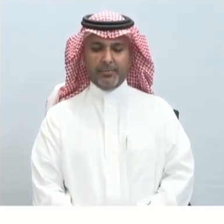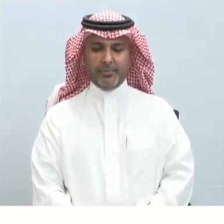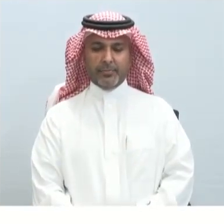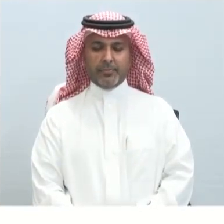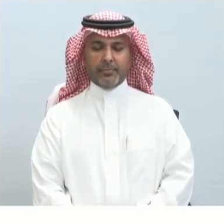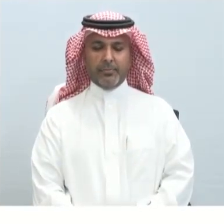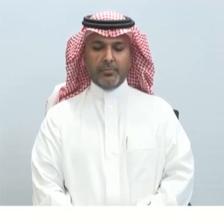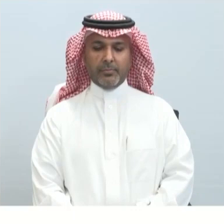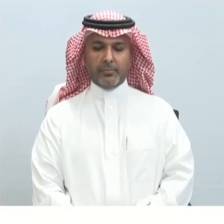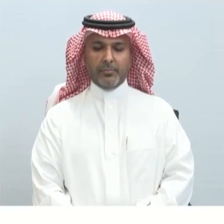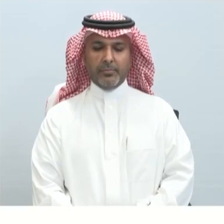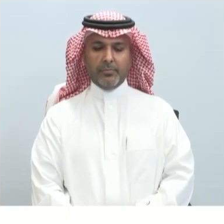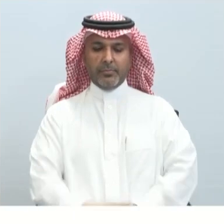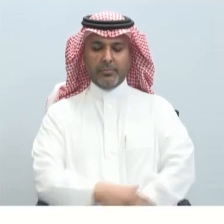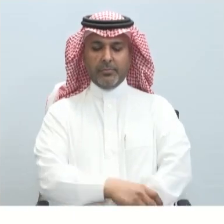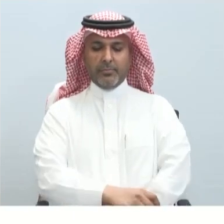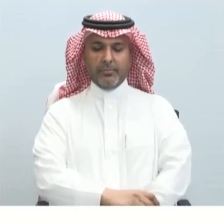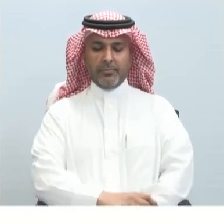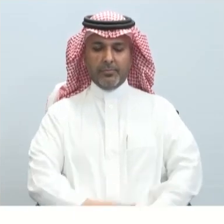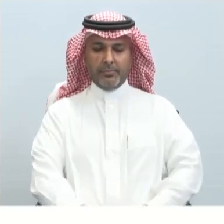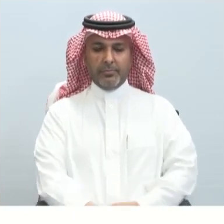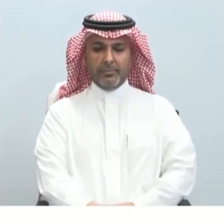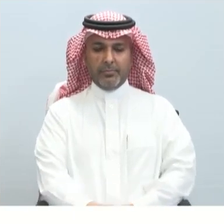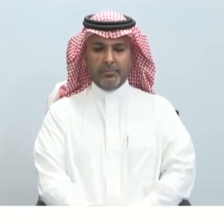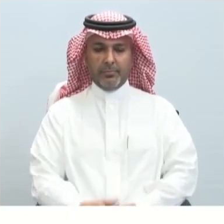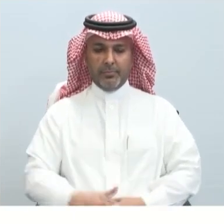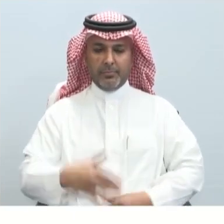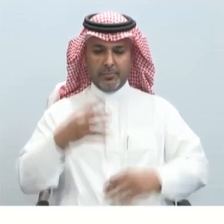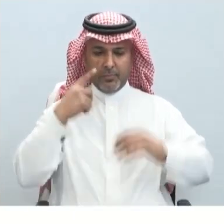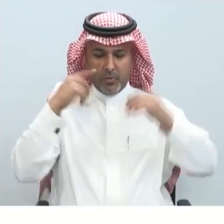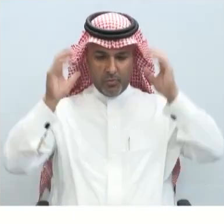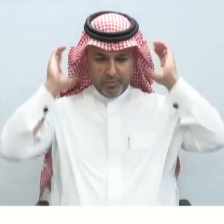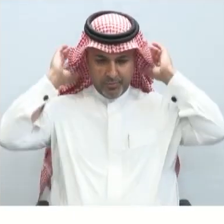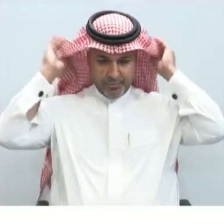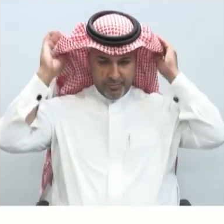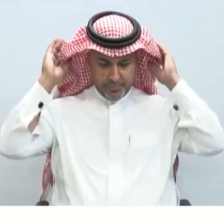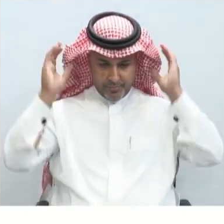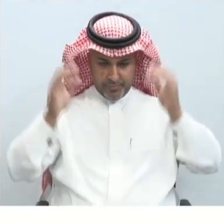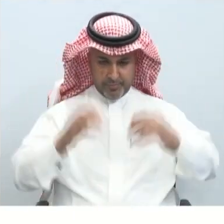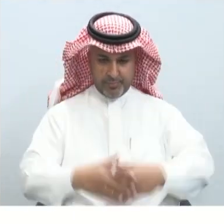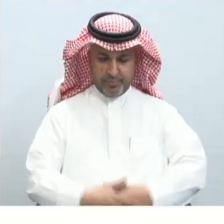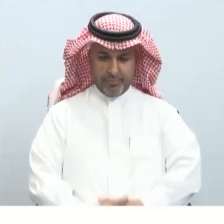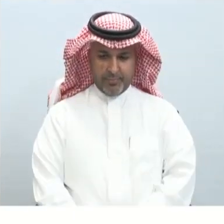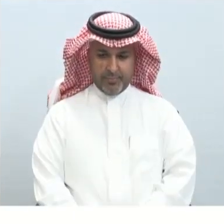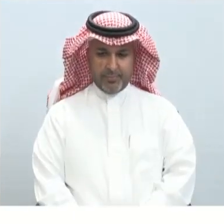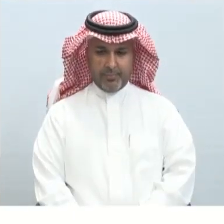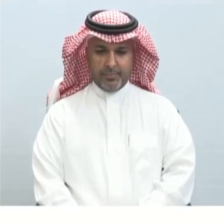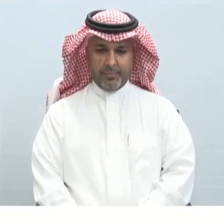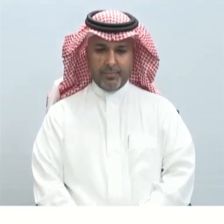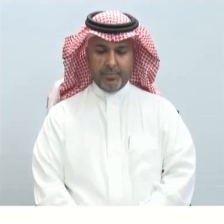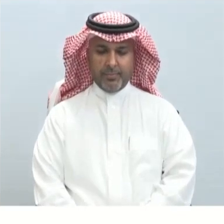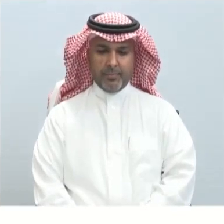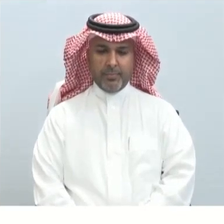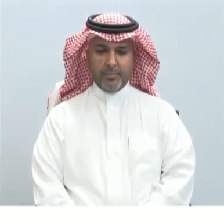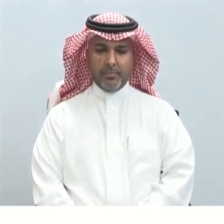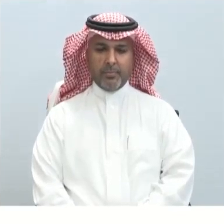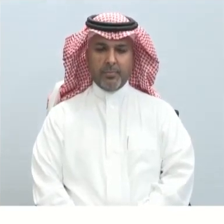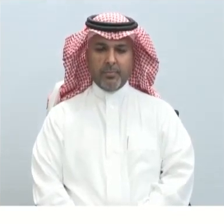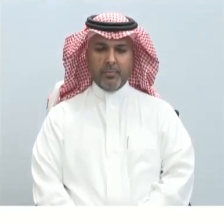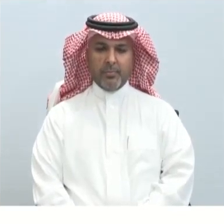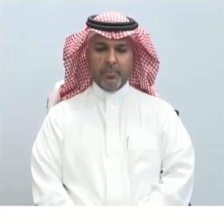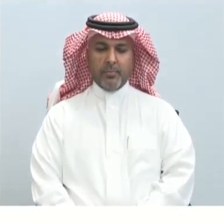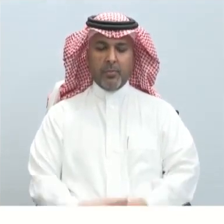57.47.47.4 والوحده بالمتر تربيع الان قال لك ما هي المساحه عندما يكون قياس الزاويه المعلومه مثلي القياس